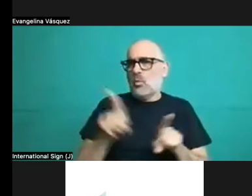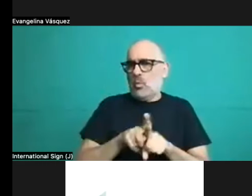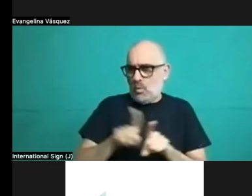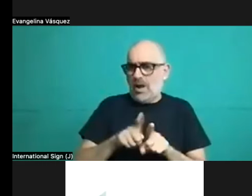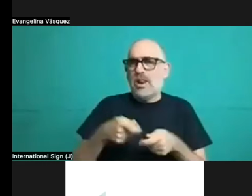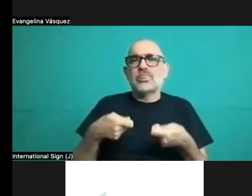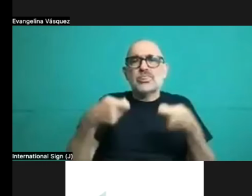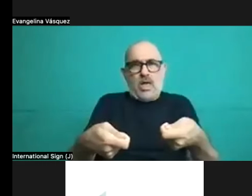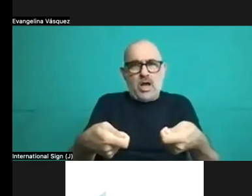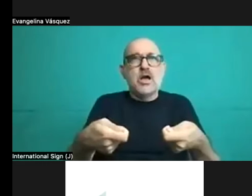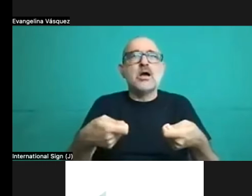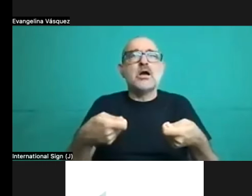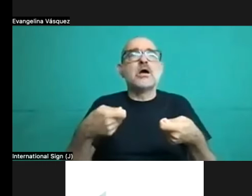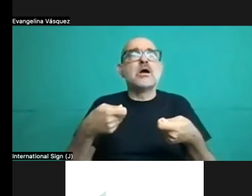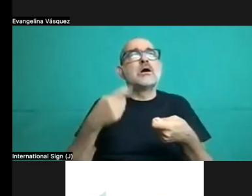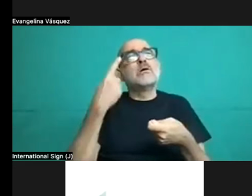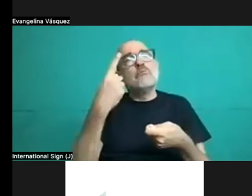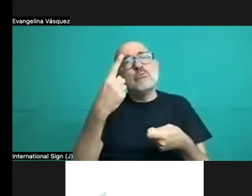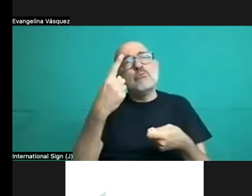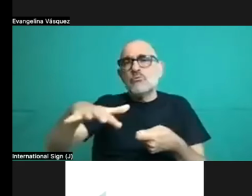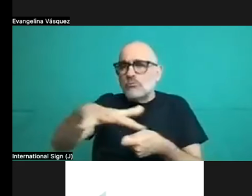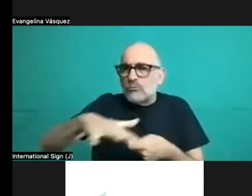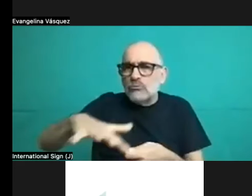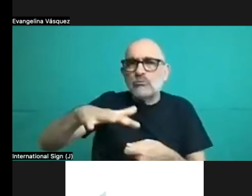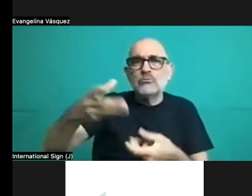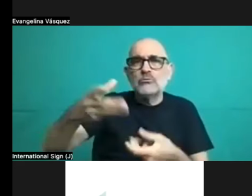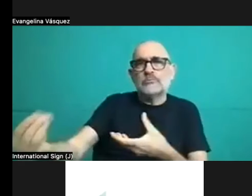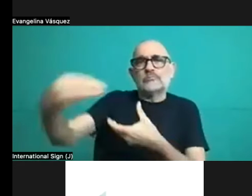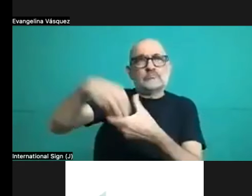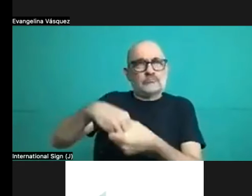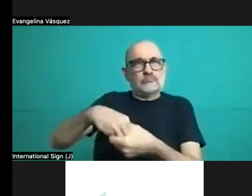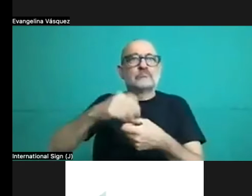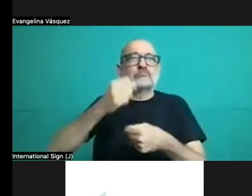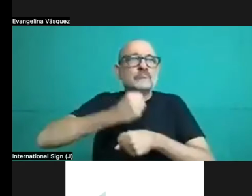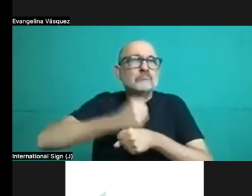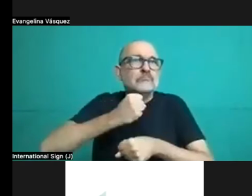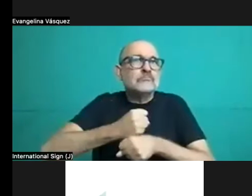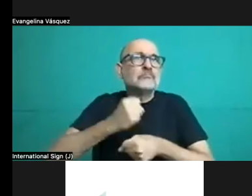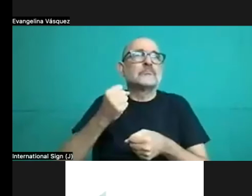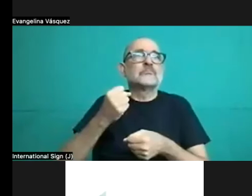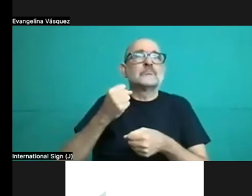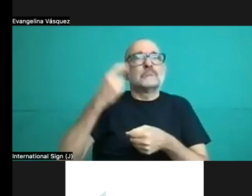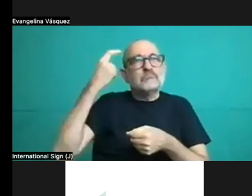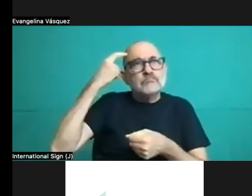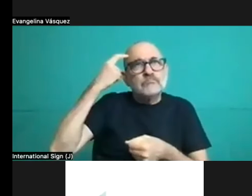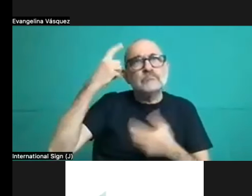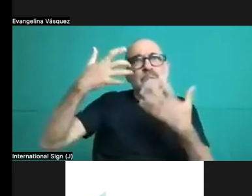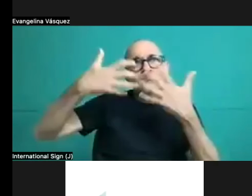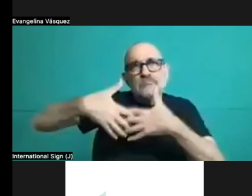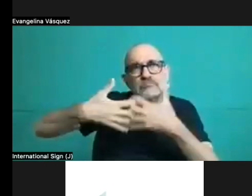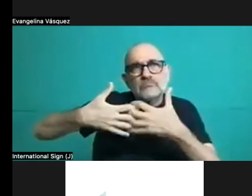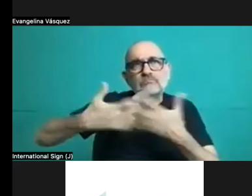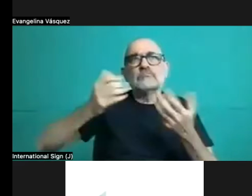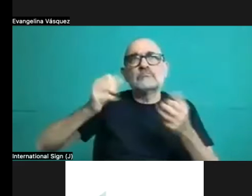pour savoir ce qu'ils peuvent faire qu'elles peuvent faire, ces